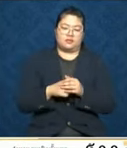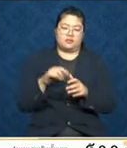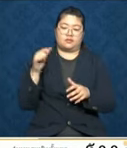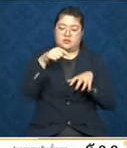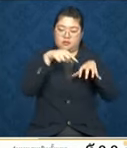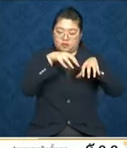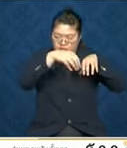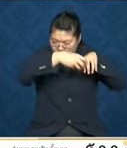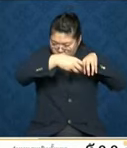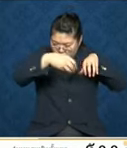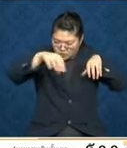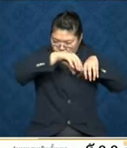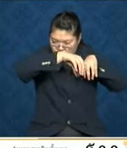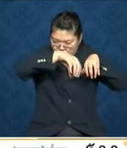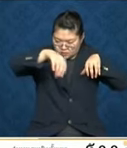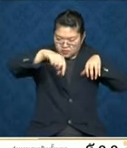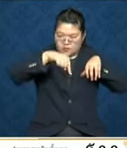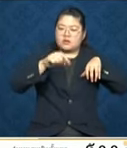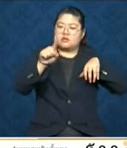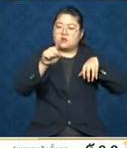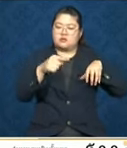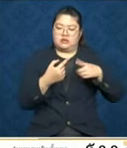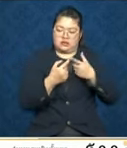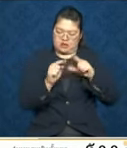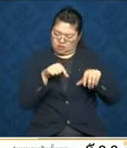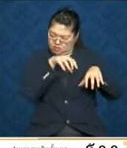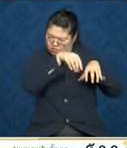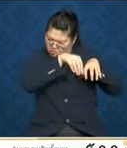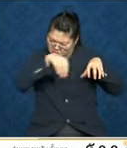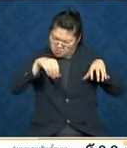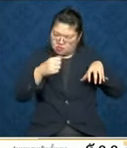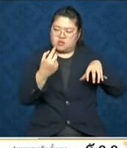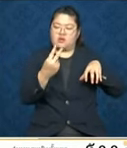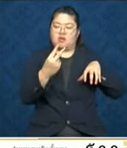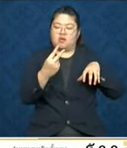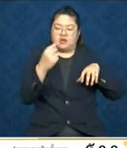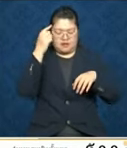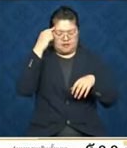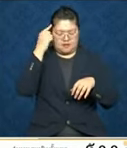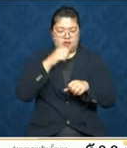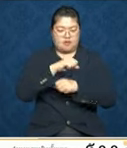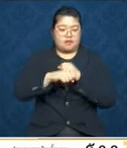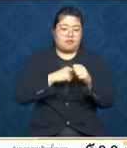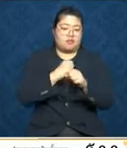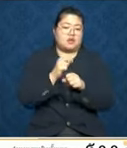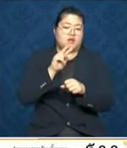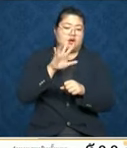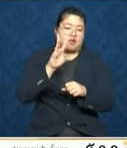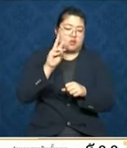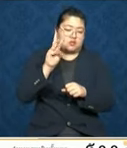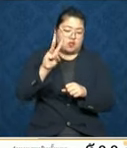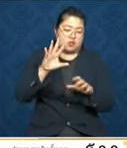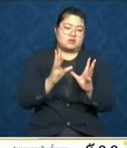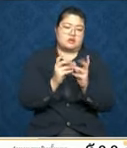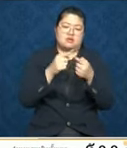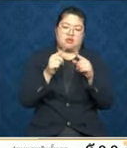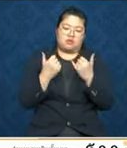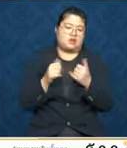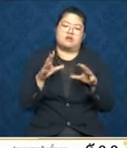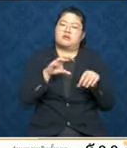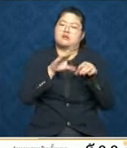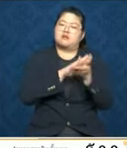ต้องมี2ตัวค่ะปัจจุบันยังมีแค่1ตัวคาดว่าจะเสร็จในมิถุนายน66ตอนนี้ก็ยังไม่มีเลยนะคะต่อมาค่ะอย่างที่เห็